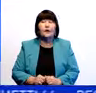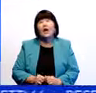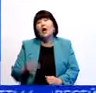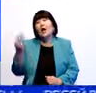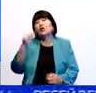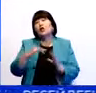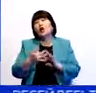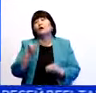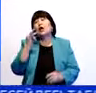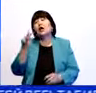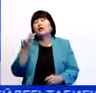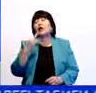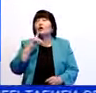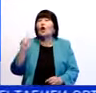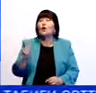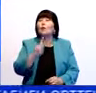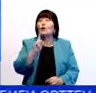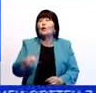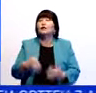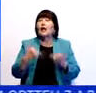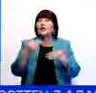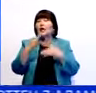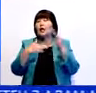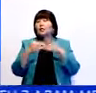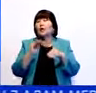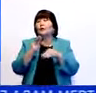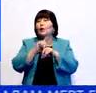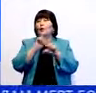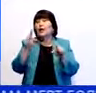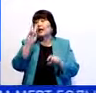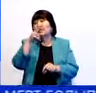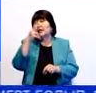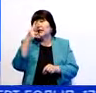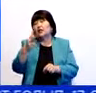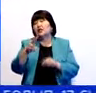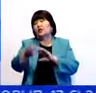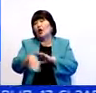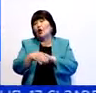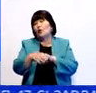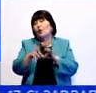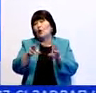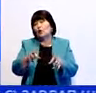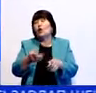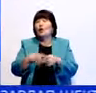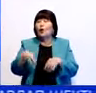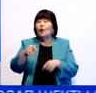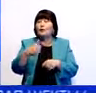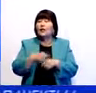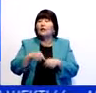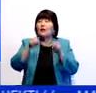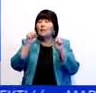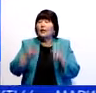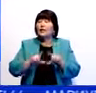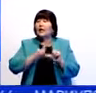Шиелі аудандағы тарихи өлкетану мұражайына арналып салынған қосымша ғимарат 2 жылдан бері қаңырап бос тұр. Облыс әкімі аталмыш нысанға арнайы